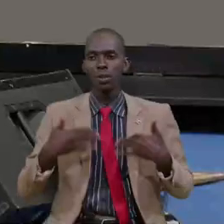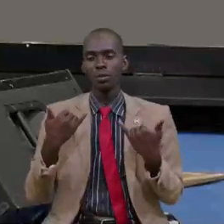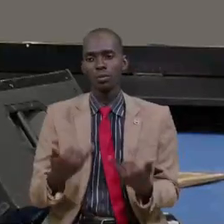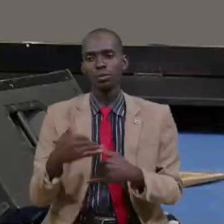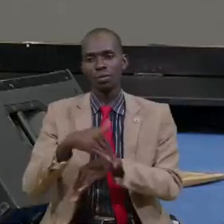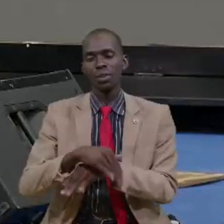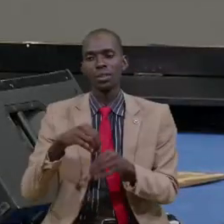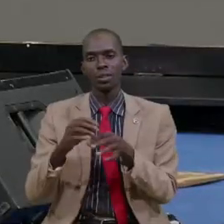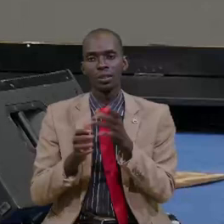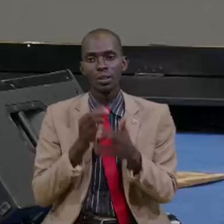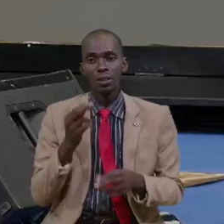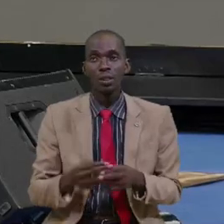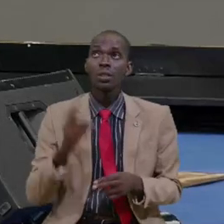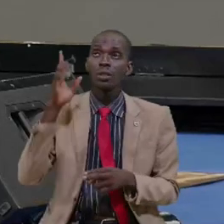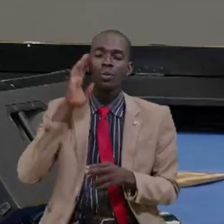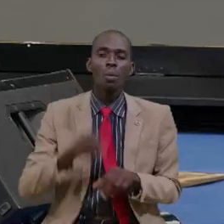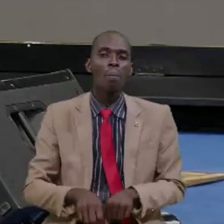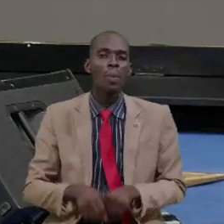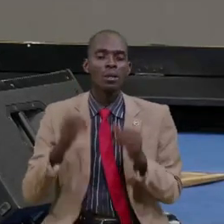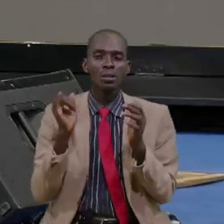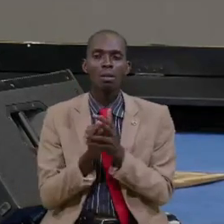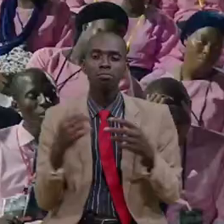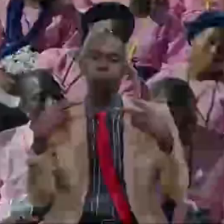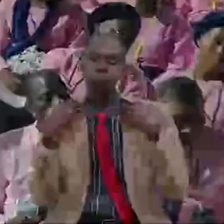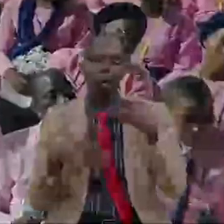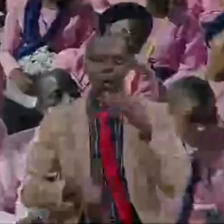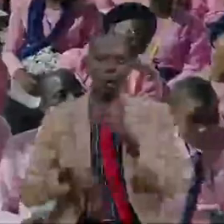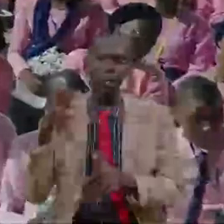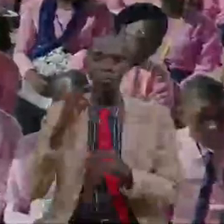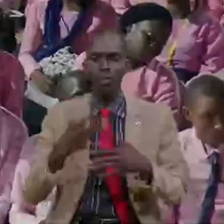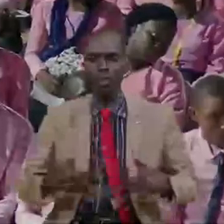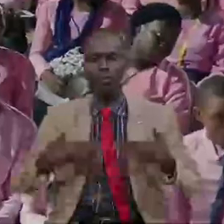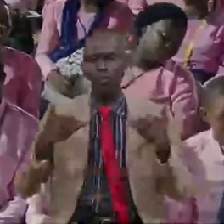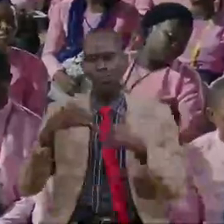briser ce joug de ta vie ce soir au nom de Jésus.